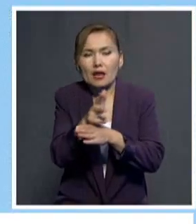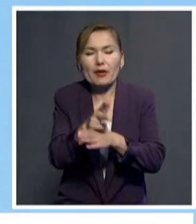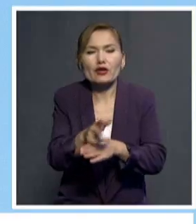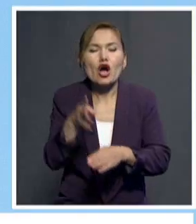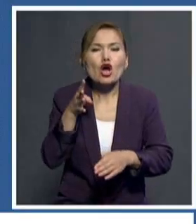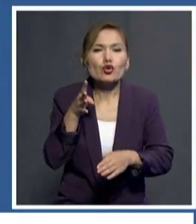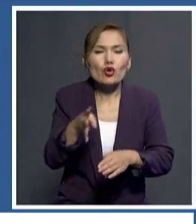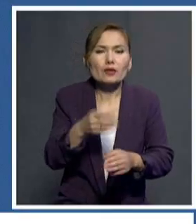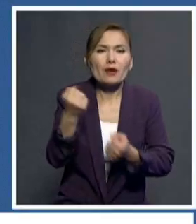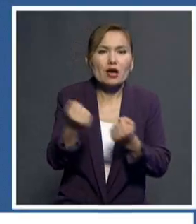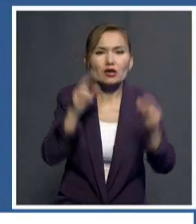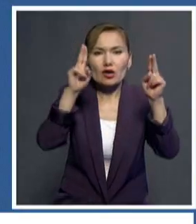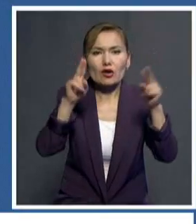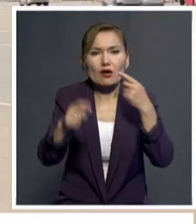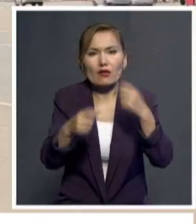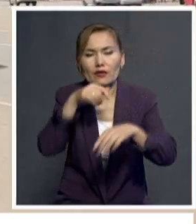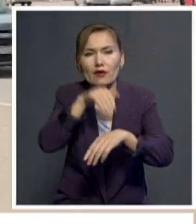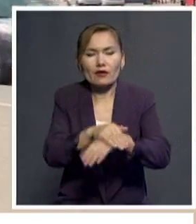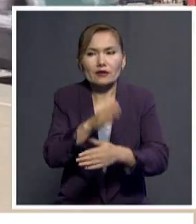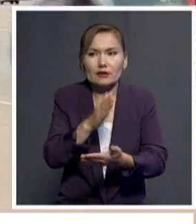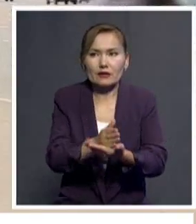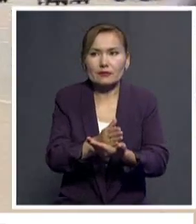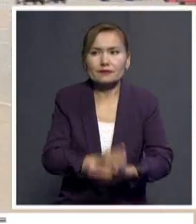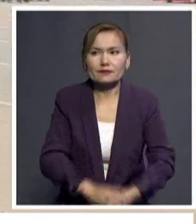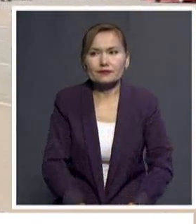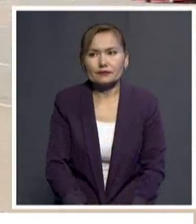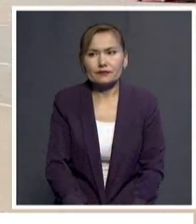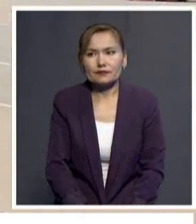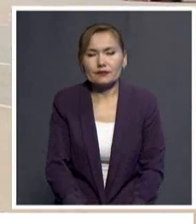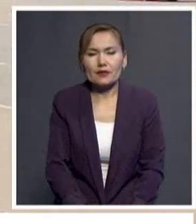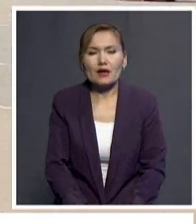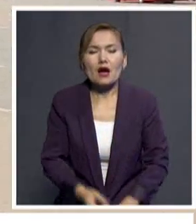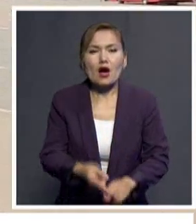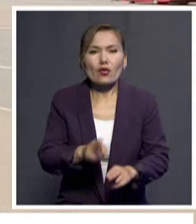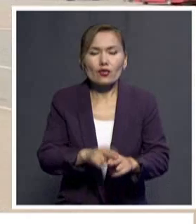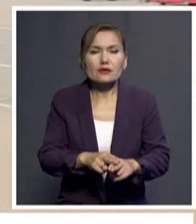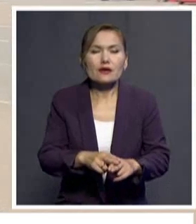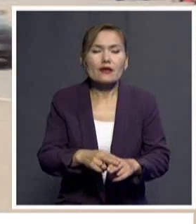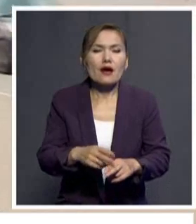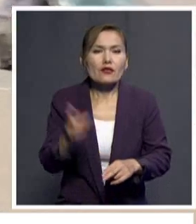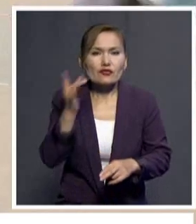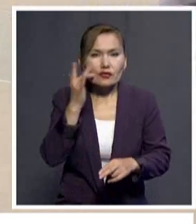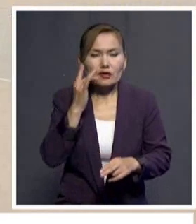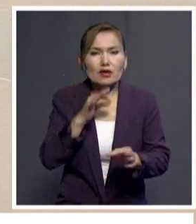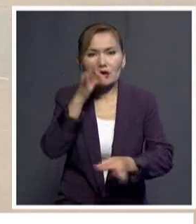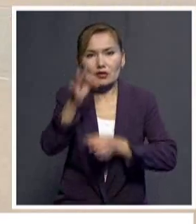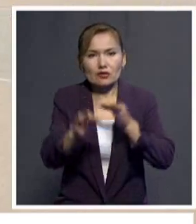жол ережесін бұзу дерегін анықтай. Біз күнде 20 шақты уведомление жазамыз, 20 водителге,